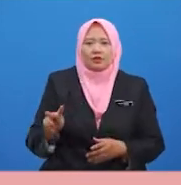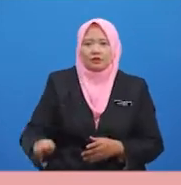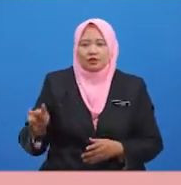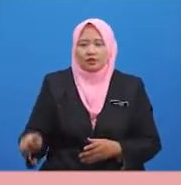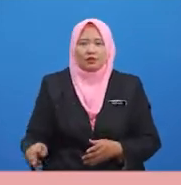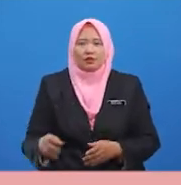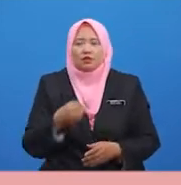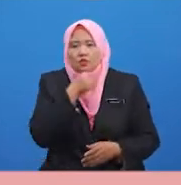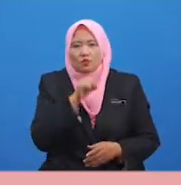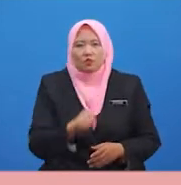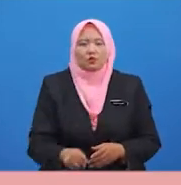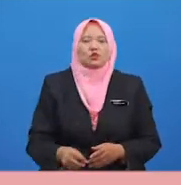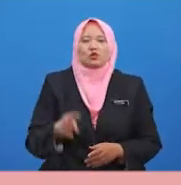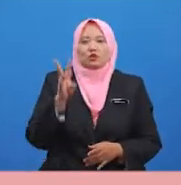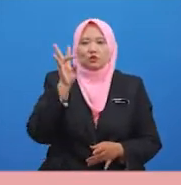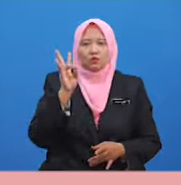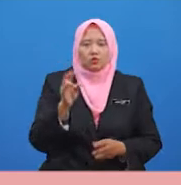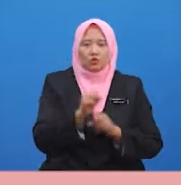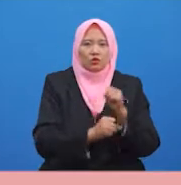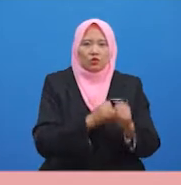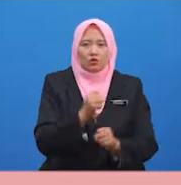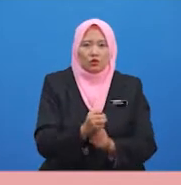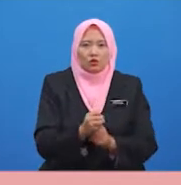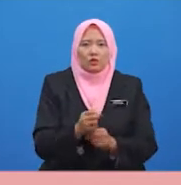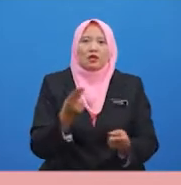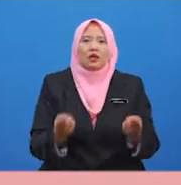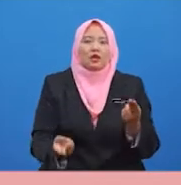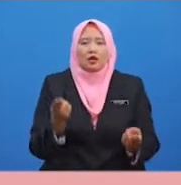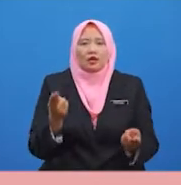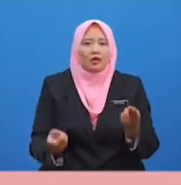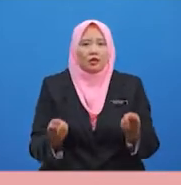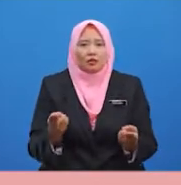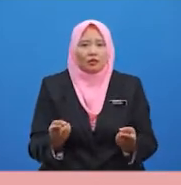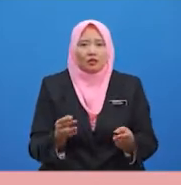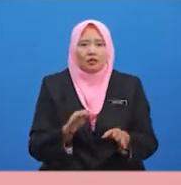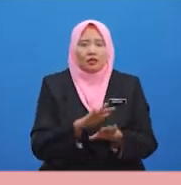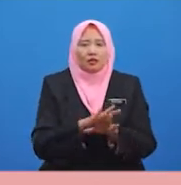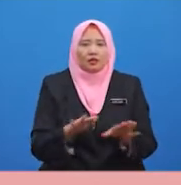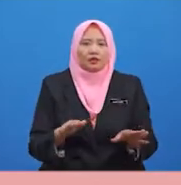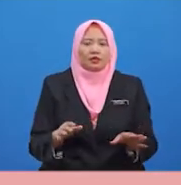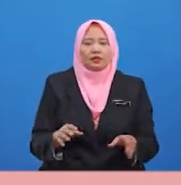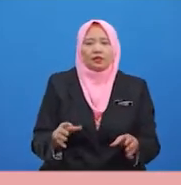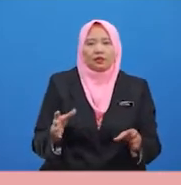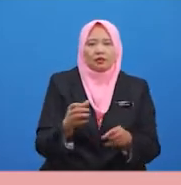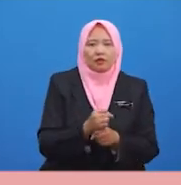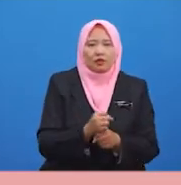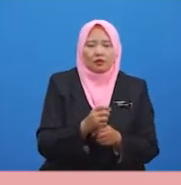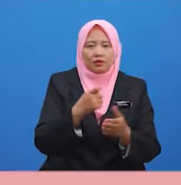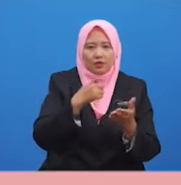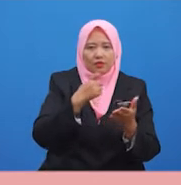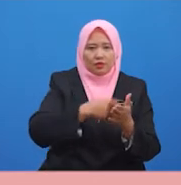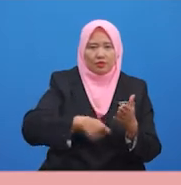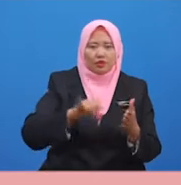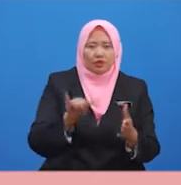tidak melibatkan nilai yang besar. Jawapan untuk soalan ketiga. Menjual ikan